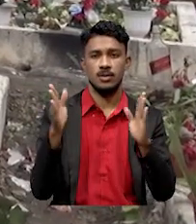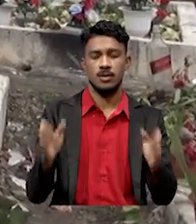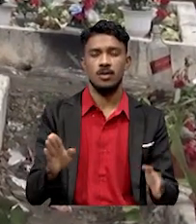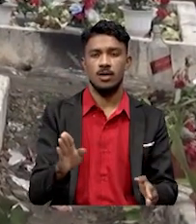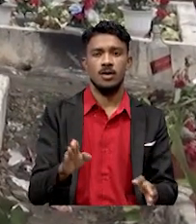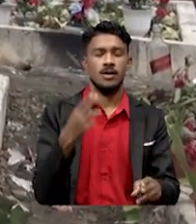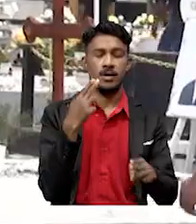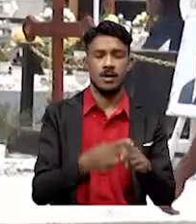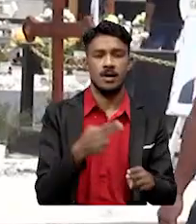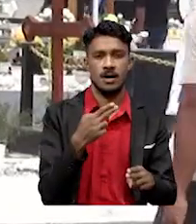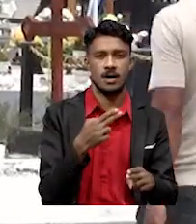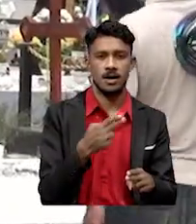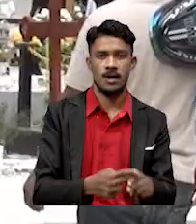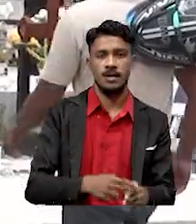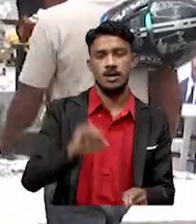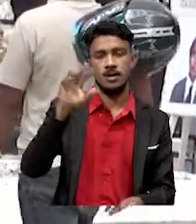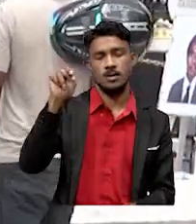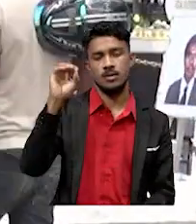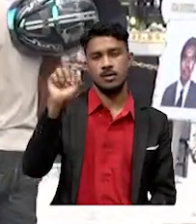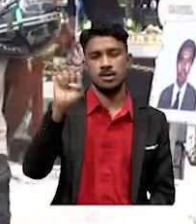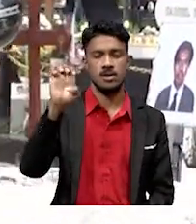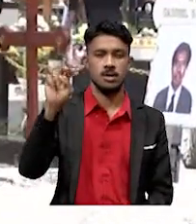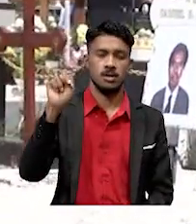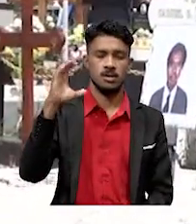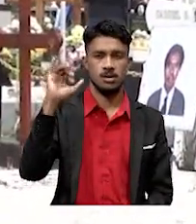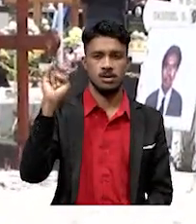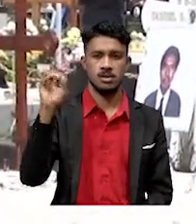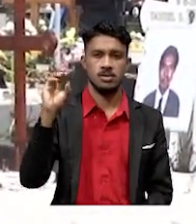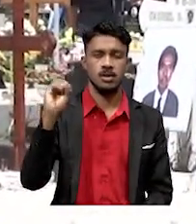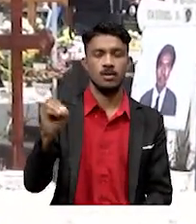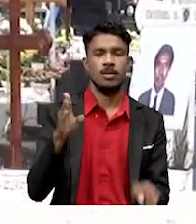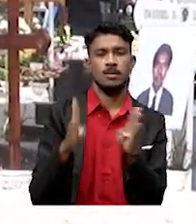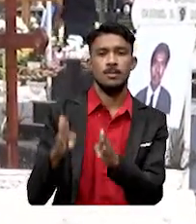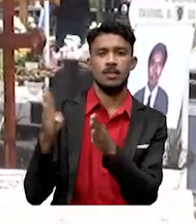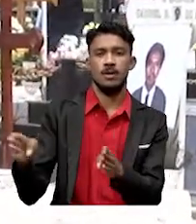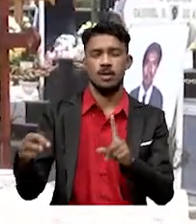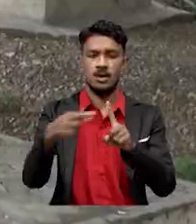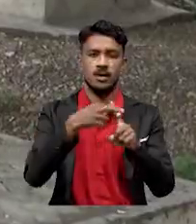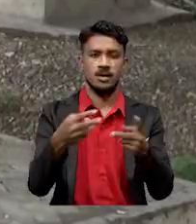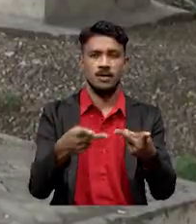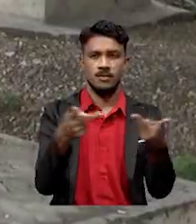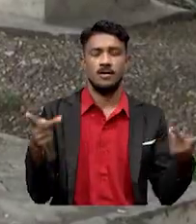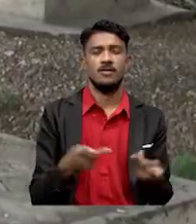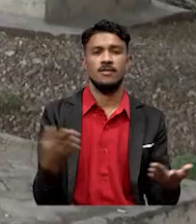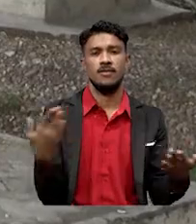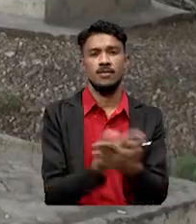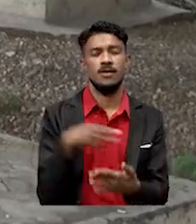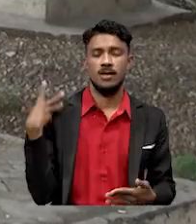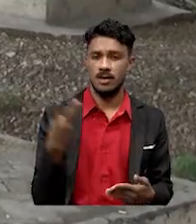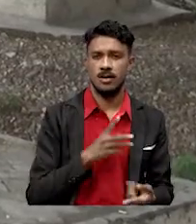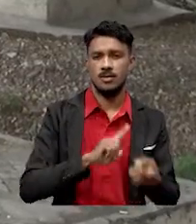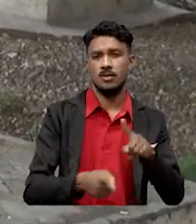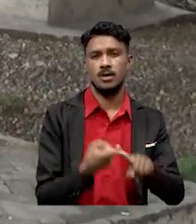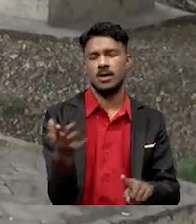da Silva hus bautor da município de Li atu prepara ona cemitério fong. Ita ne maluk nenene. Ita timor ne maklabel